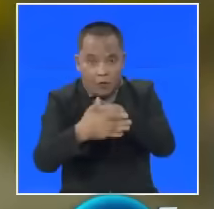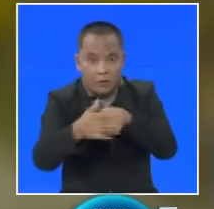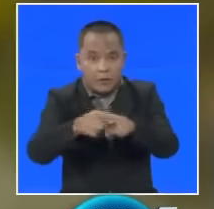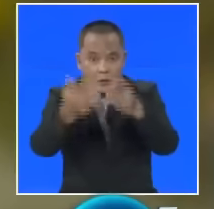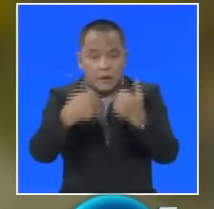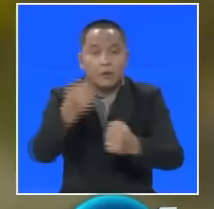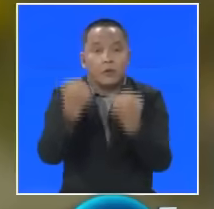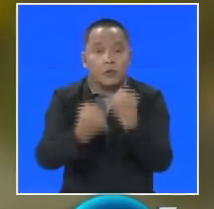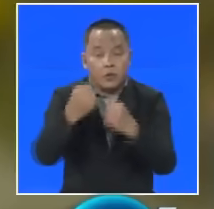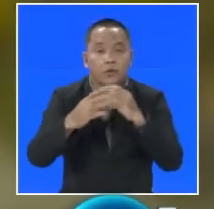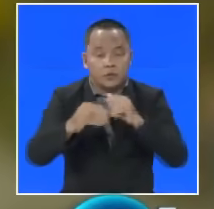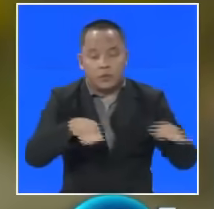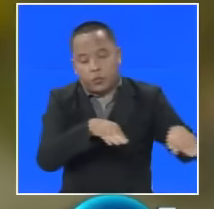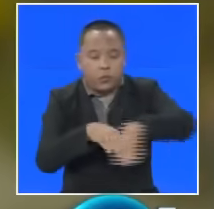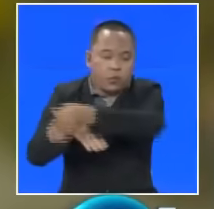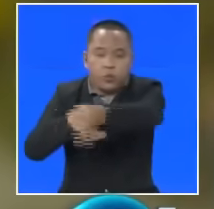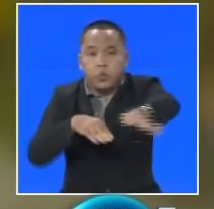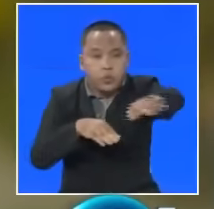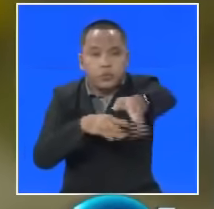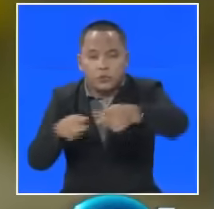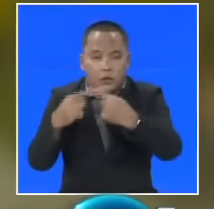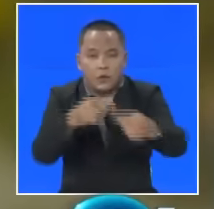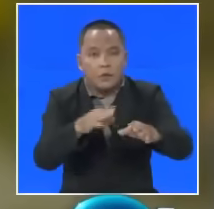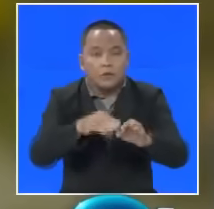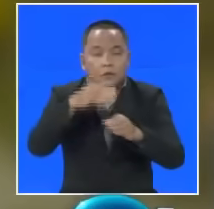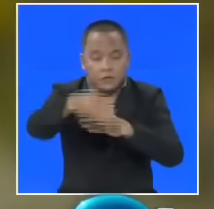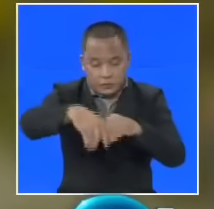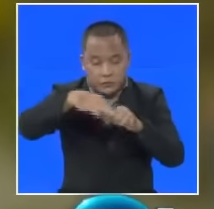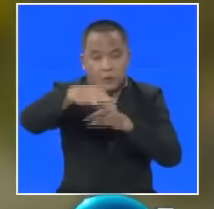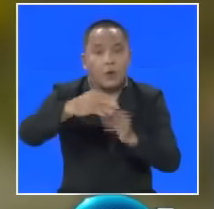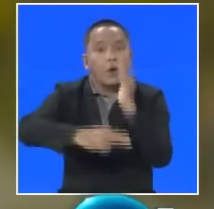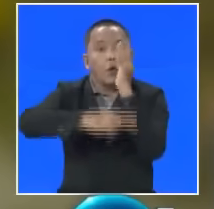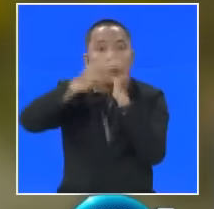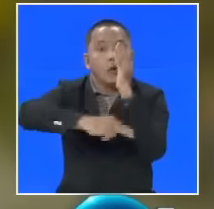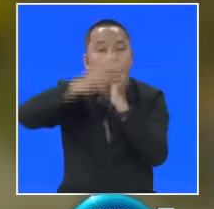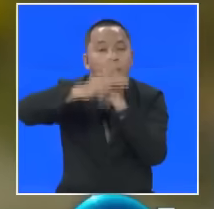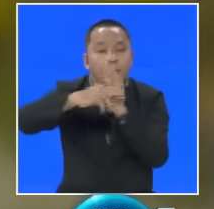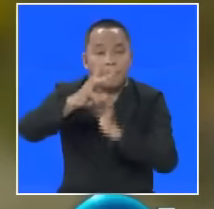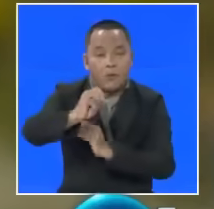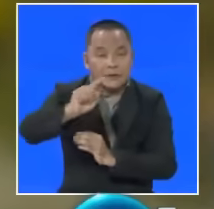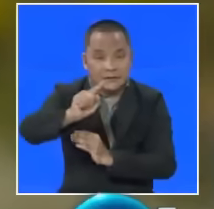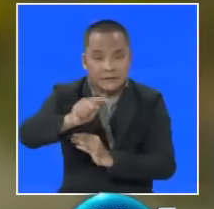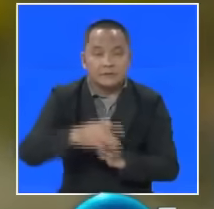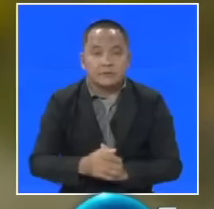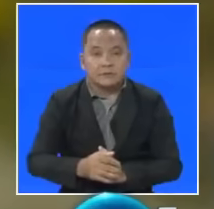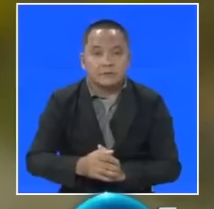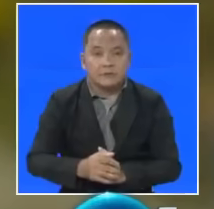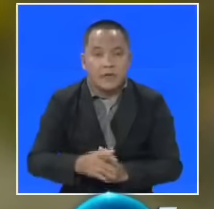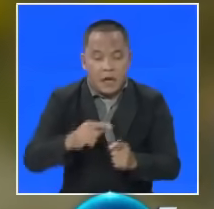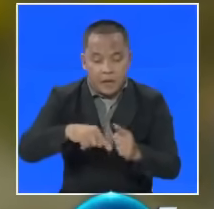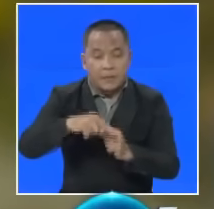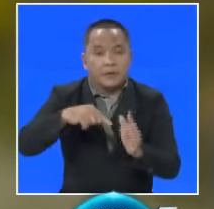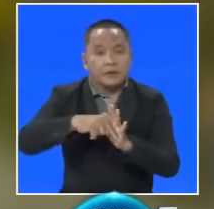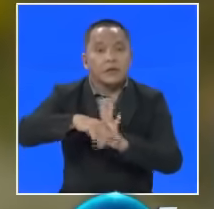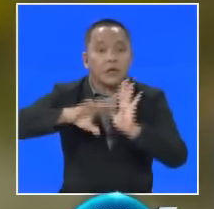ากนั้นรถยนต์คันนี้ก็ขับหลบหนีต่อไปจนกระทั่งไปถึงบริเวณโรงแรมชานเวศหมู่ที่1ตำบลลำนารายอำเภอชั